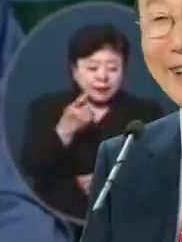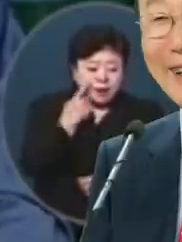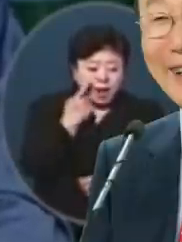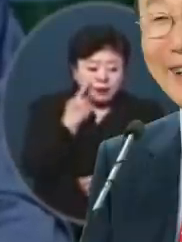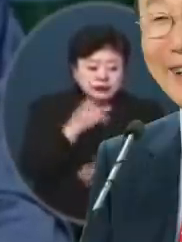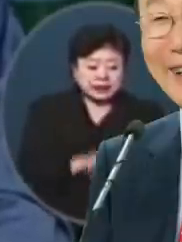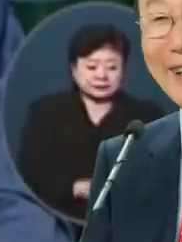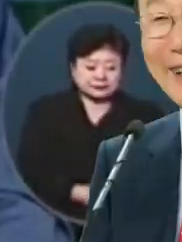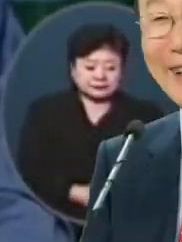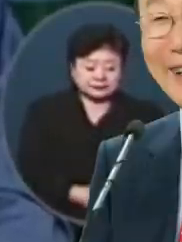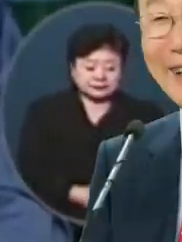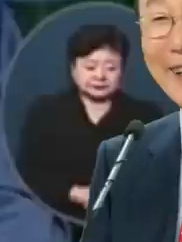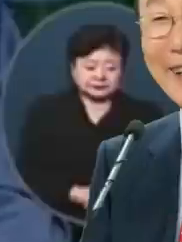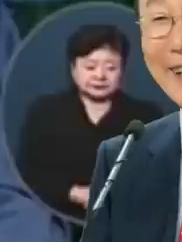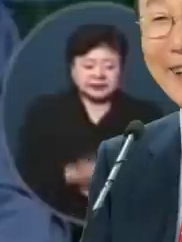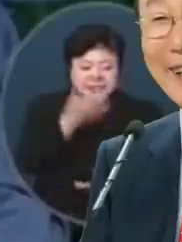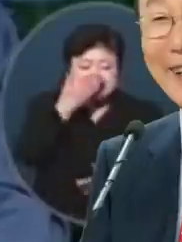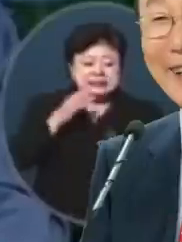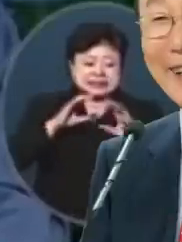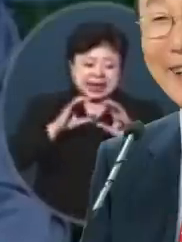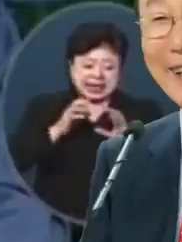하나님입니다. 이스라엘이